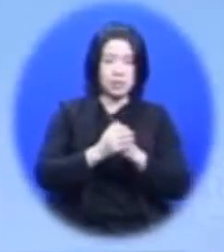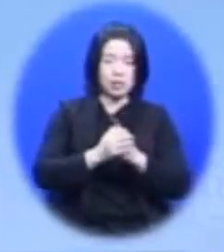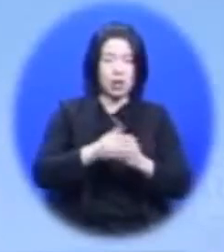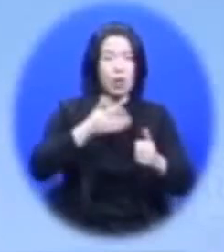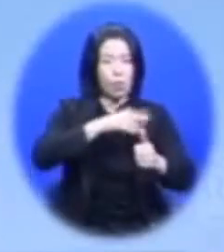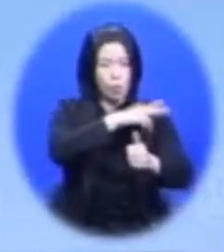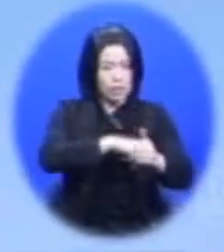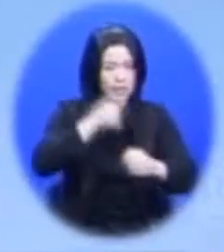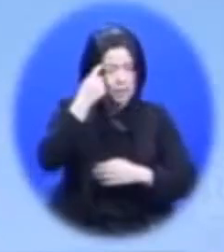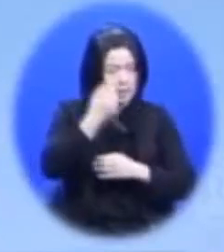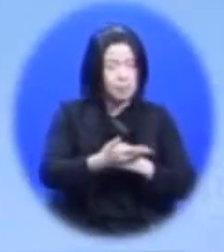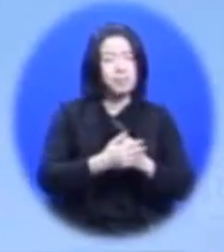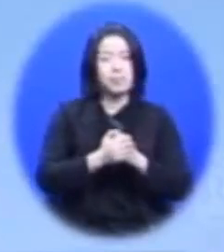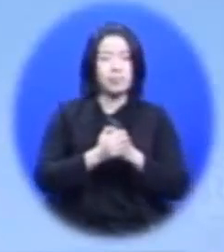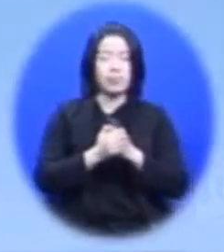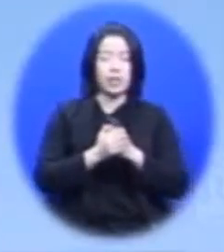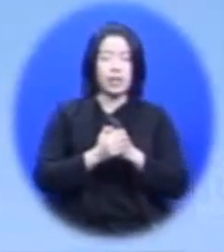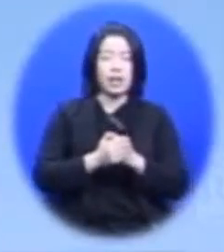권사님,